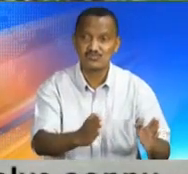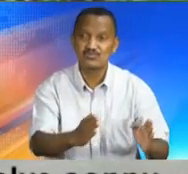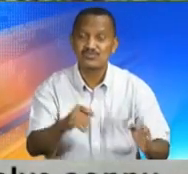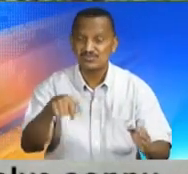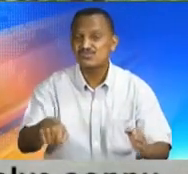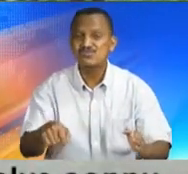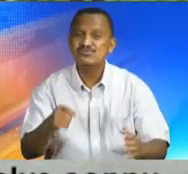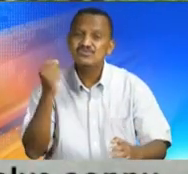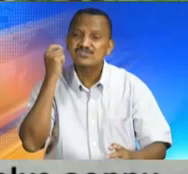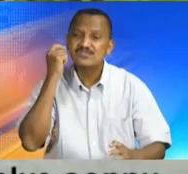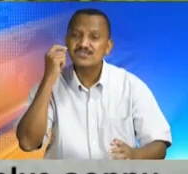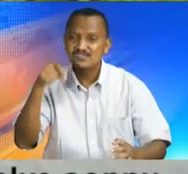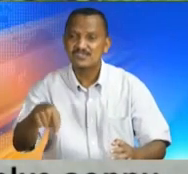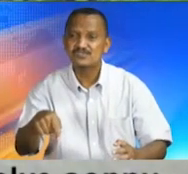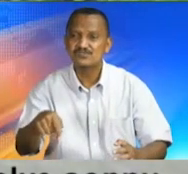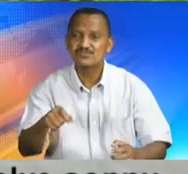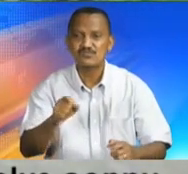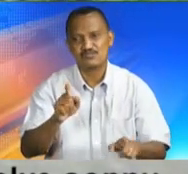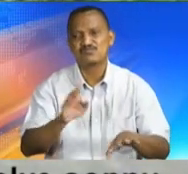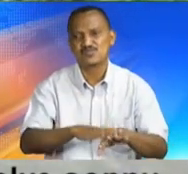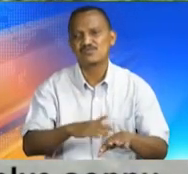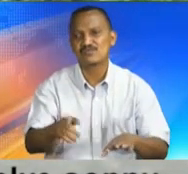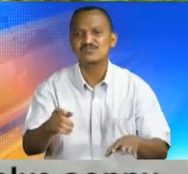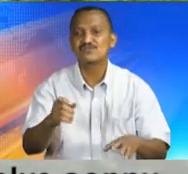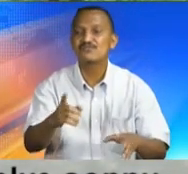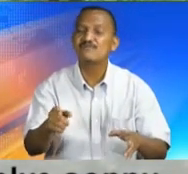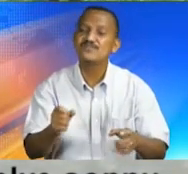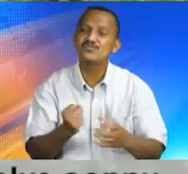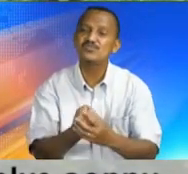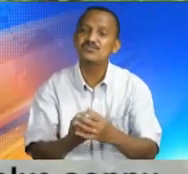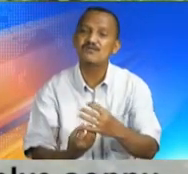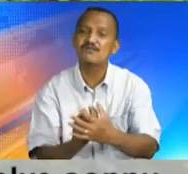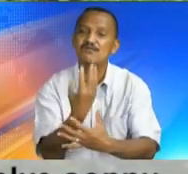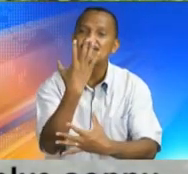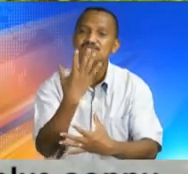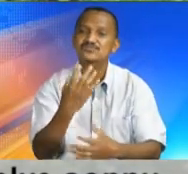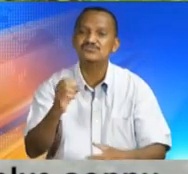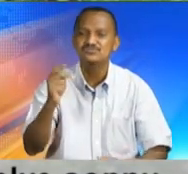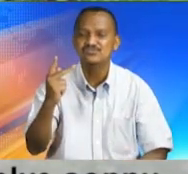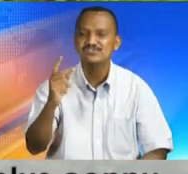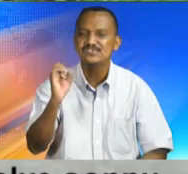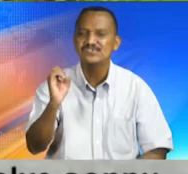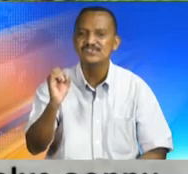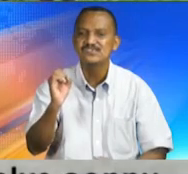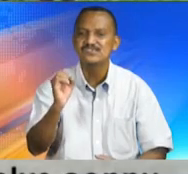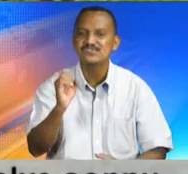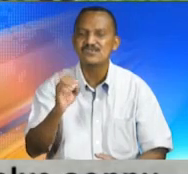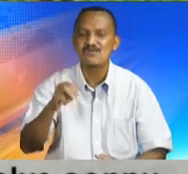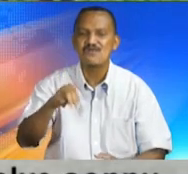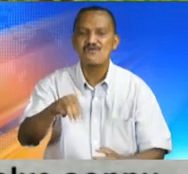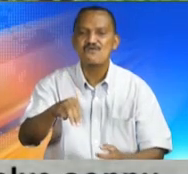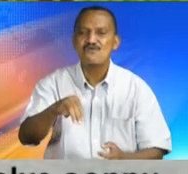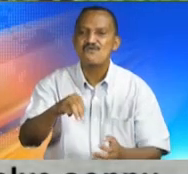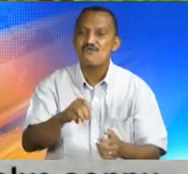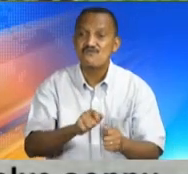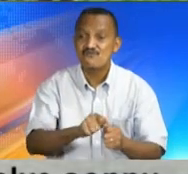ny tena malaza ety de tantely eucalyptus avy amin'ny kininina. Izy io nefa de mivolana manomboka volana mai ka